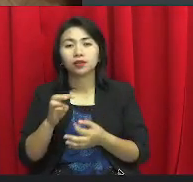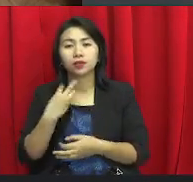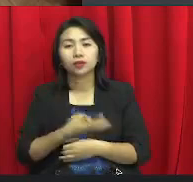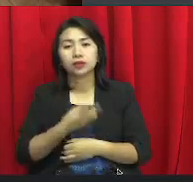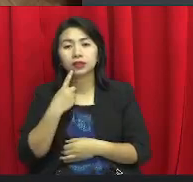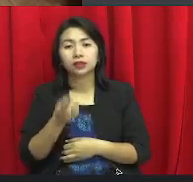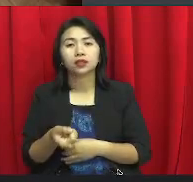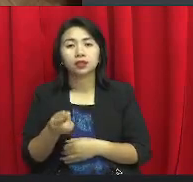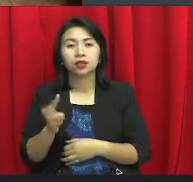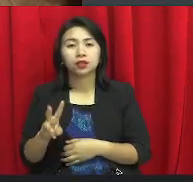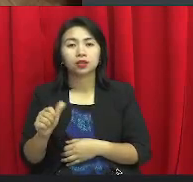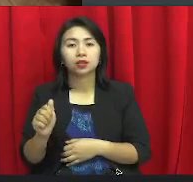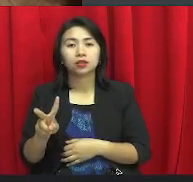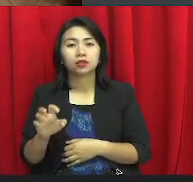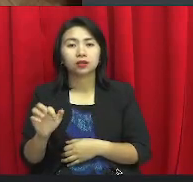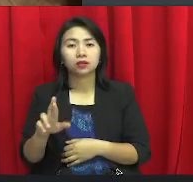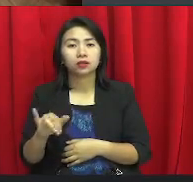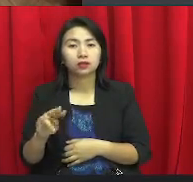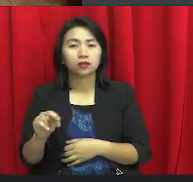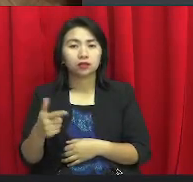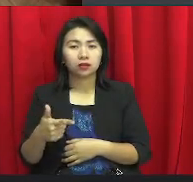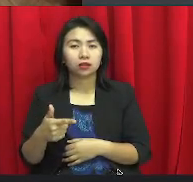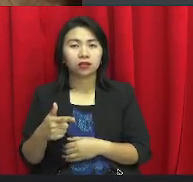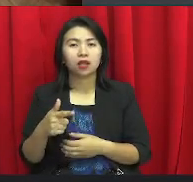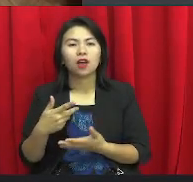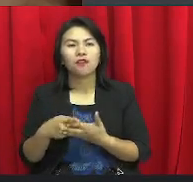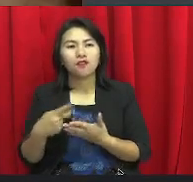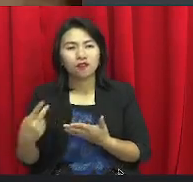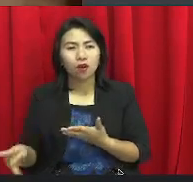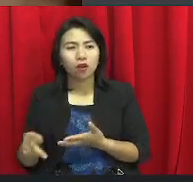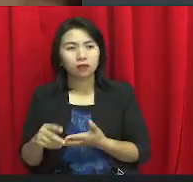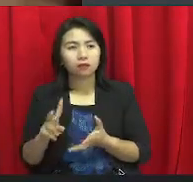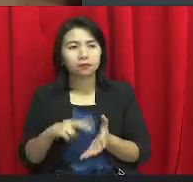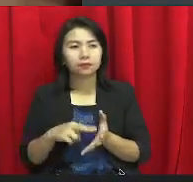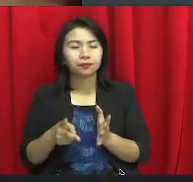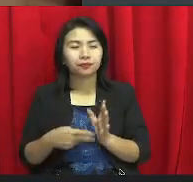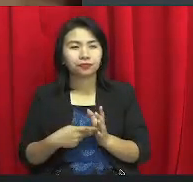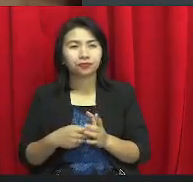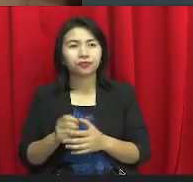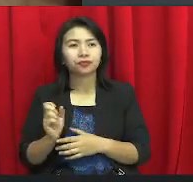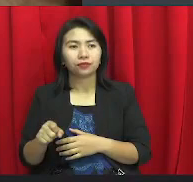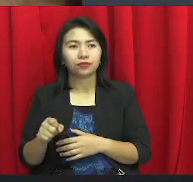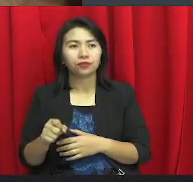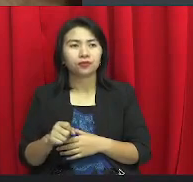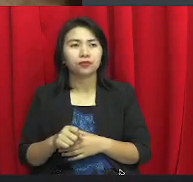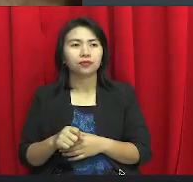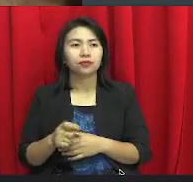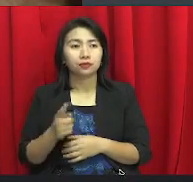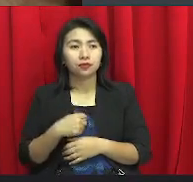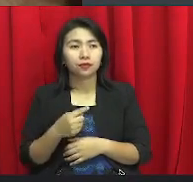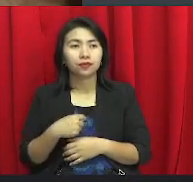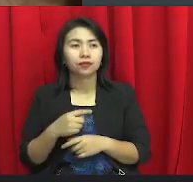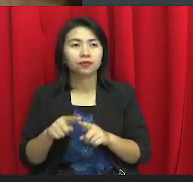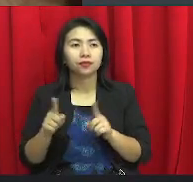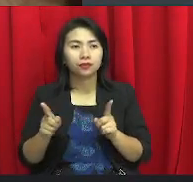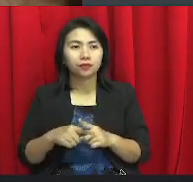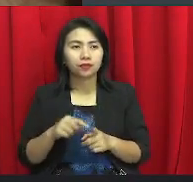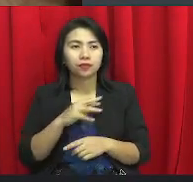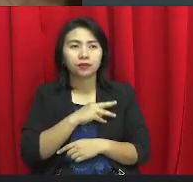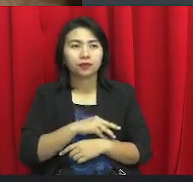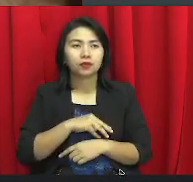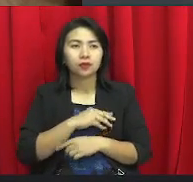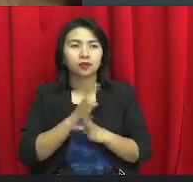nagpa-fluctuate, nagsisway. So it means darating din po sa buhay ko bilang isang missionary ang